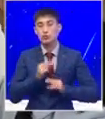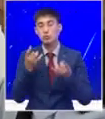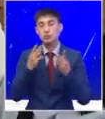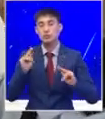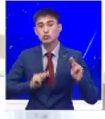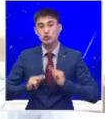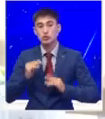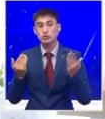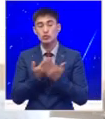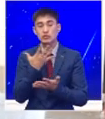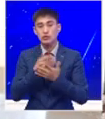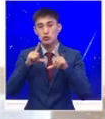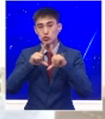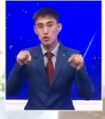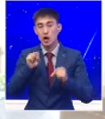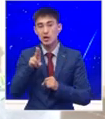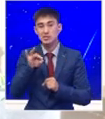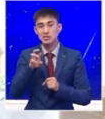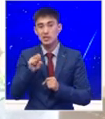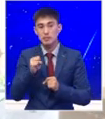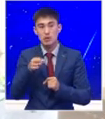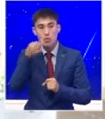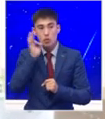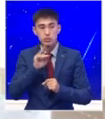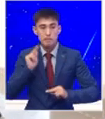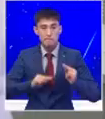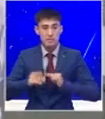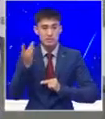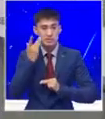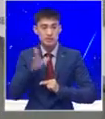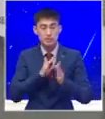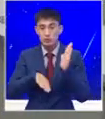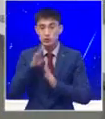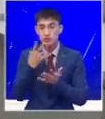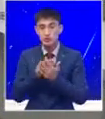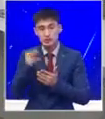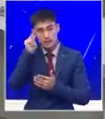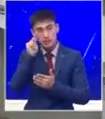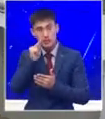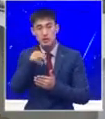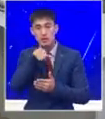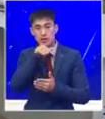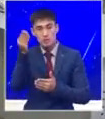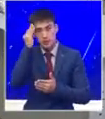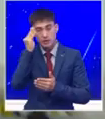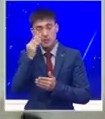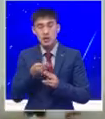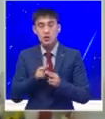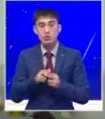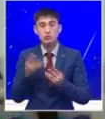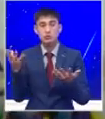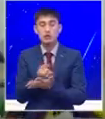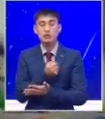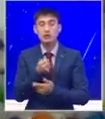учителем И снова в своей родной школе имени ансара при этом опытный педагог всегда совершенствует свои знания и навыки благодаря чему неоднократно